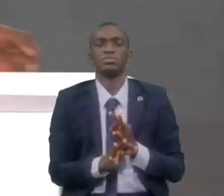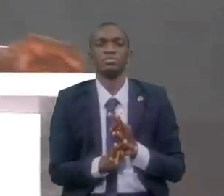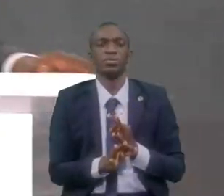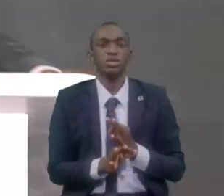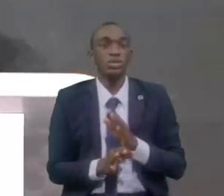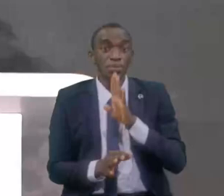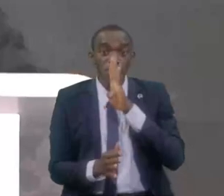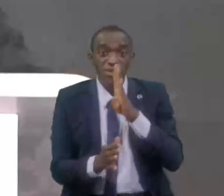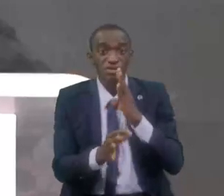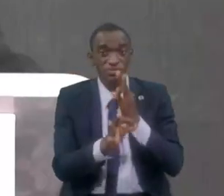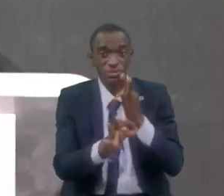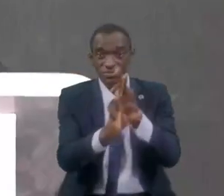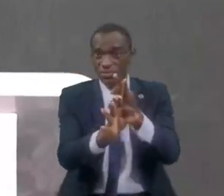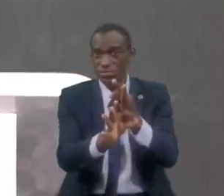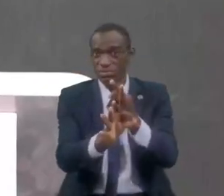Sois fidèle.